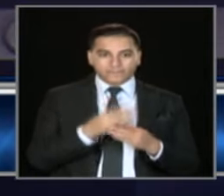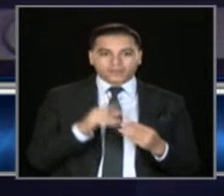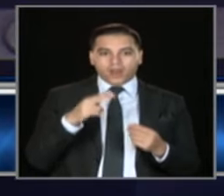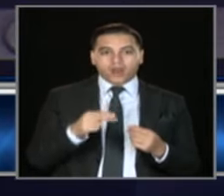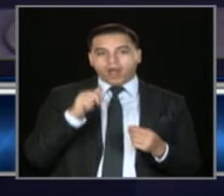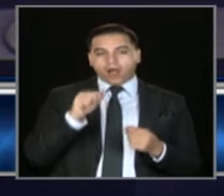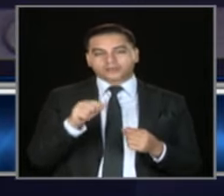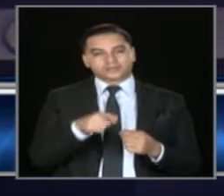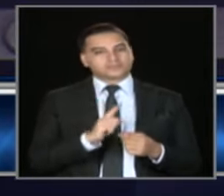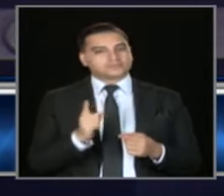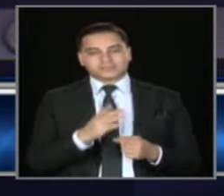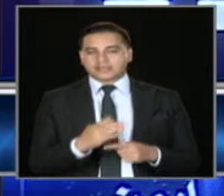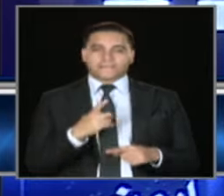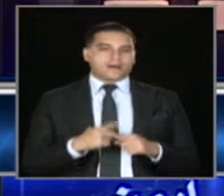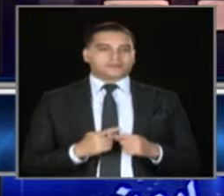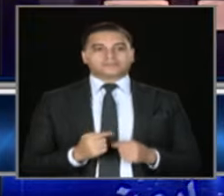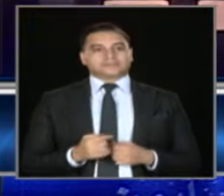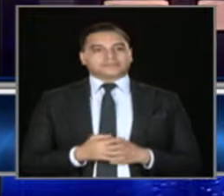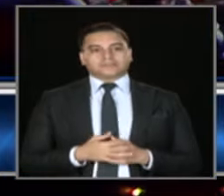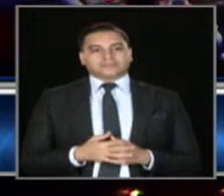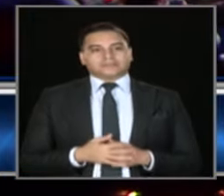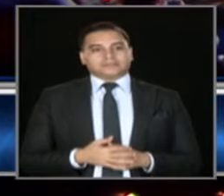العرب. أيمن بحر إجابة خاطئة.